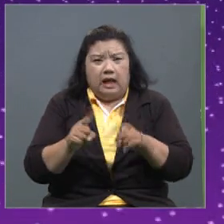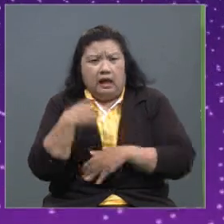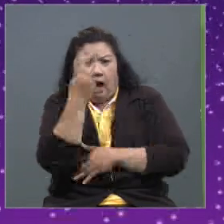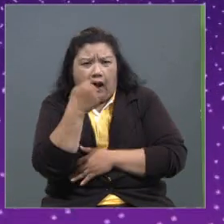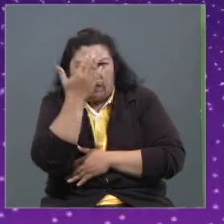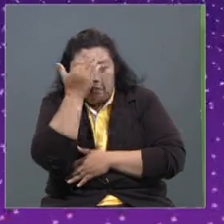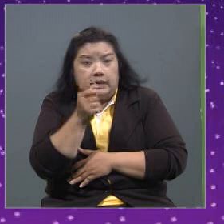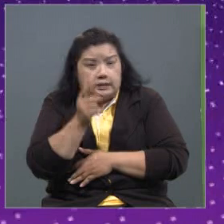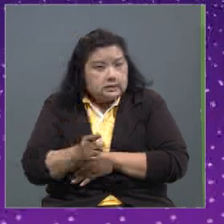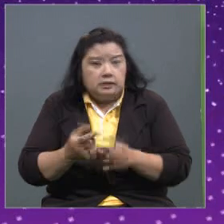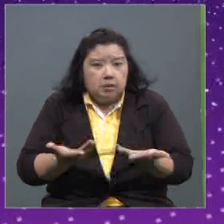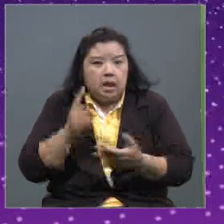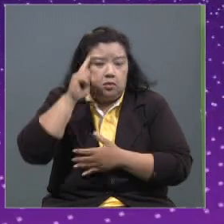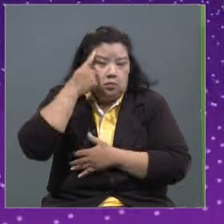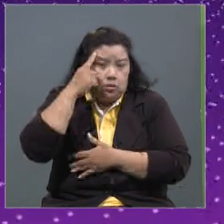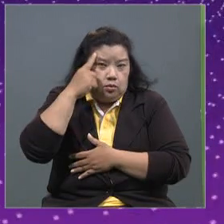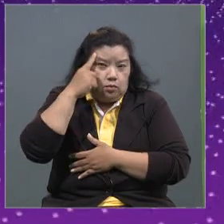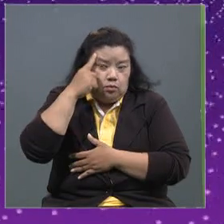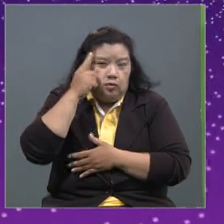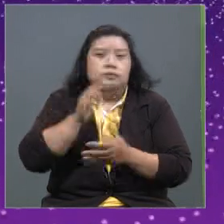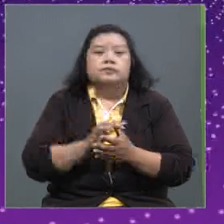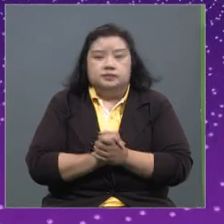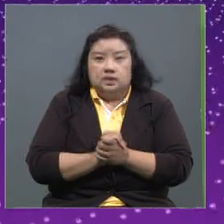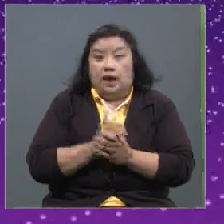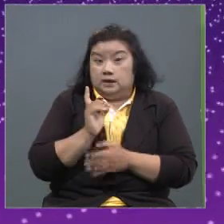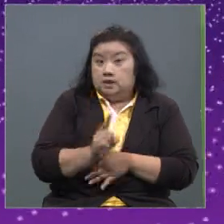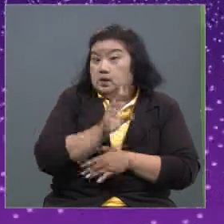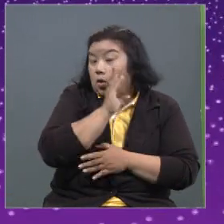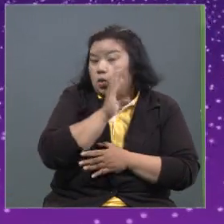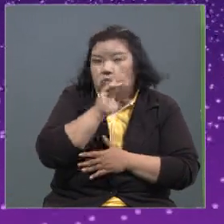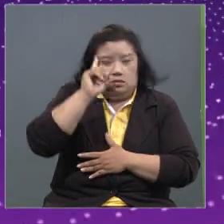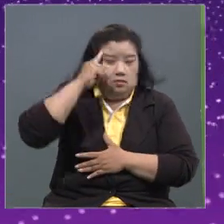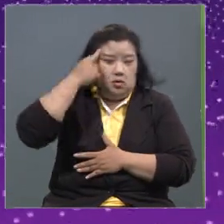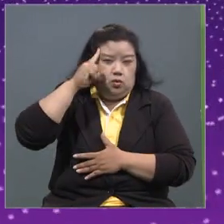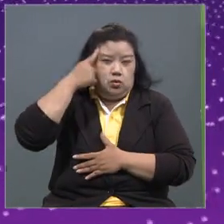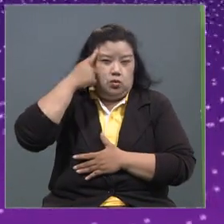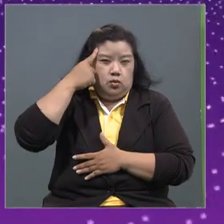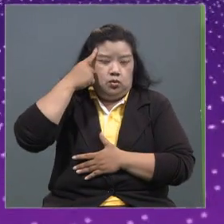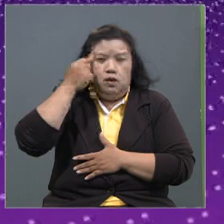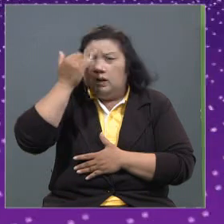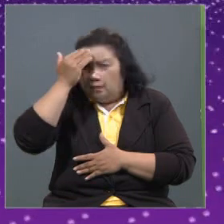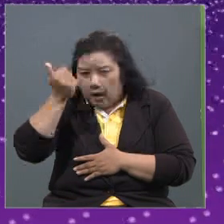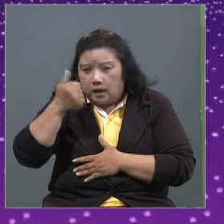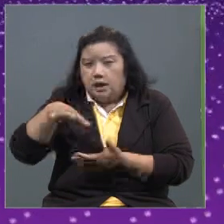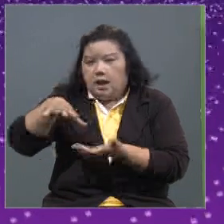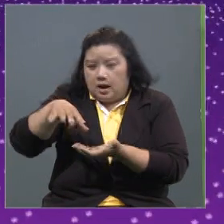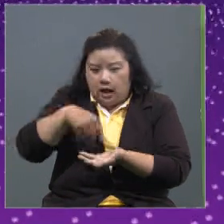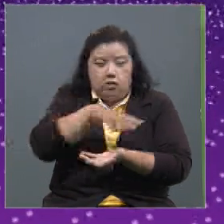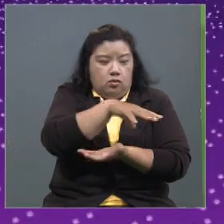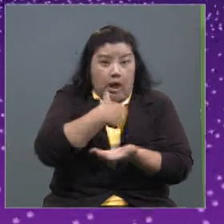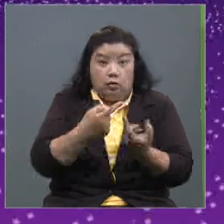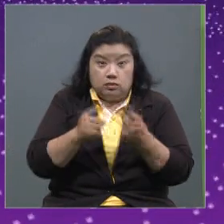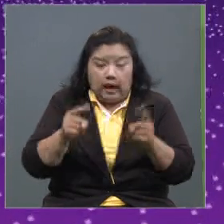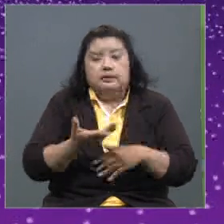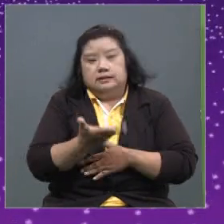ไหมฮะ ไม่รู้ว่าเป็นยังไง ไม่รู้ว่าใครพูดจริงใครพูดไม่จริงละ คือที่บอกว่าหนังคนละม้วนเพราะรายอย่างนายอัจฉริยะเนี่ยมาถึ